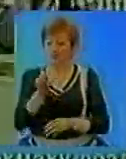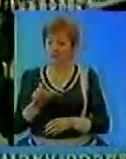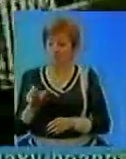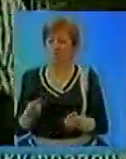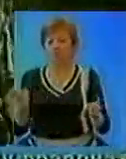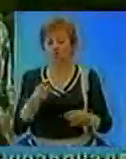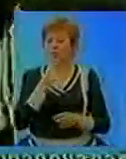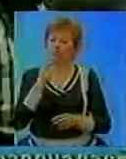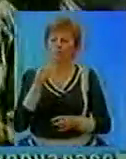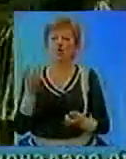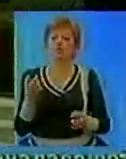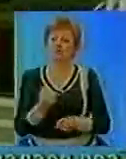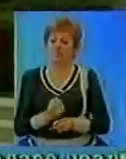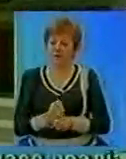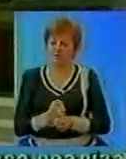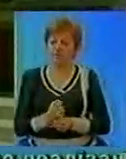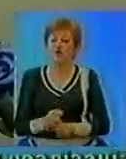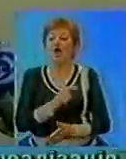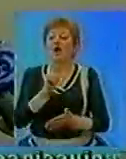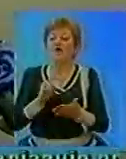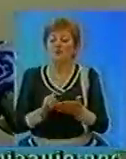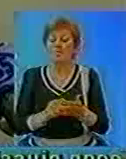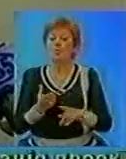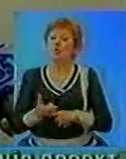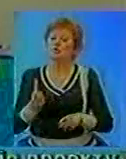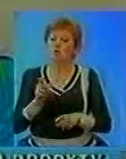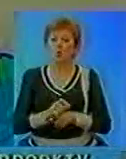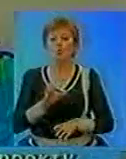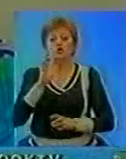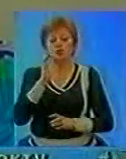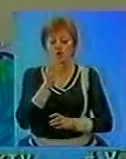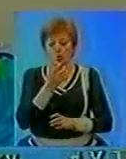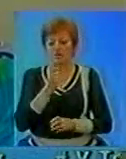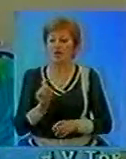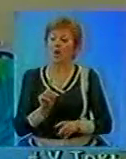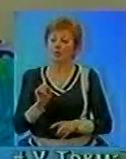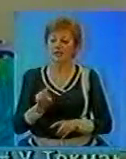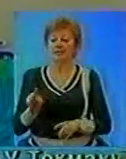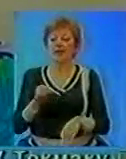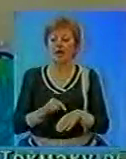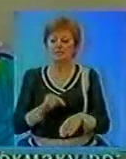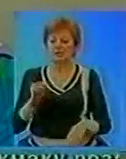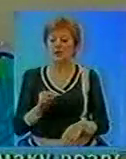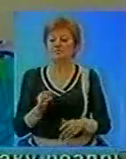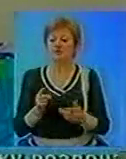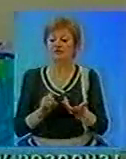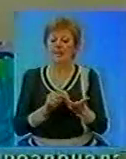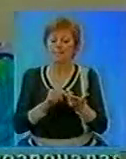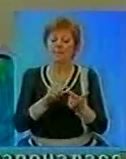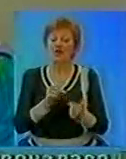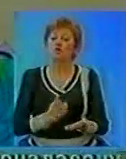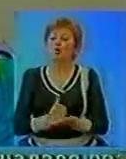ще чимало. Вопросы очень серьезные. Они касаются так и определения перечня услуг,